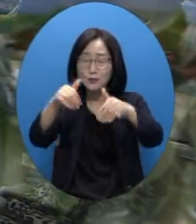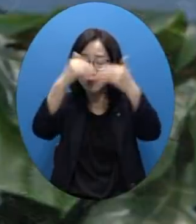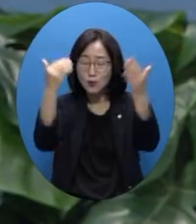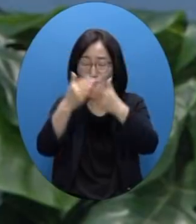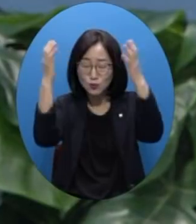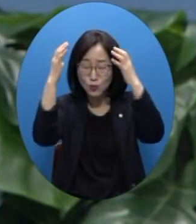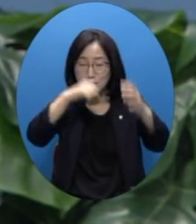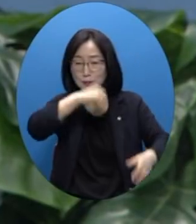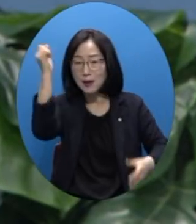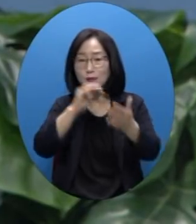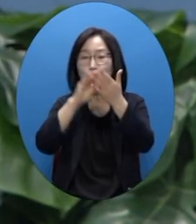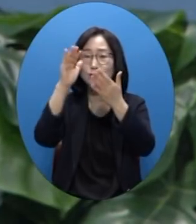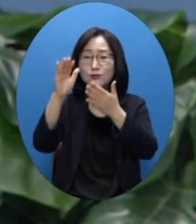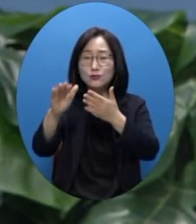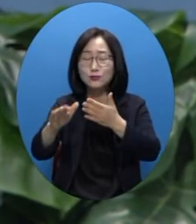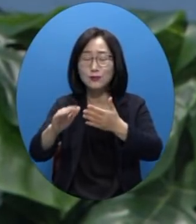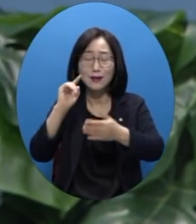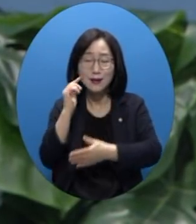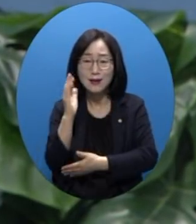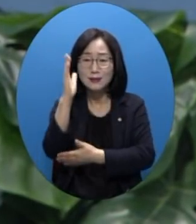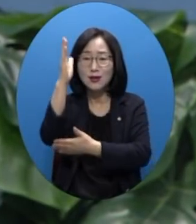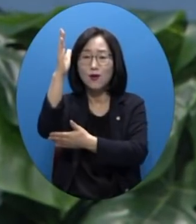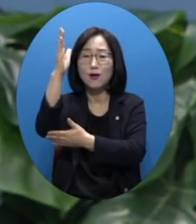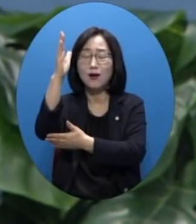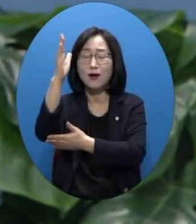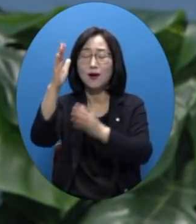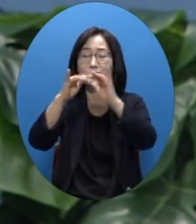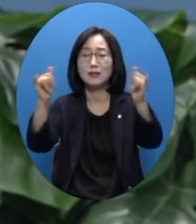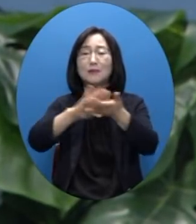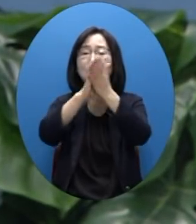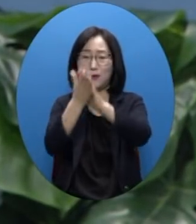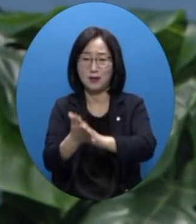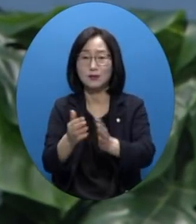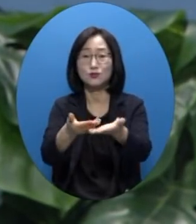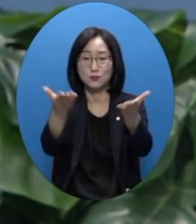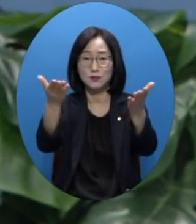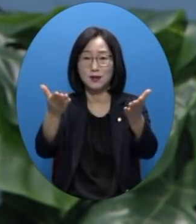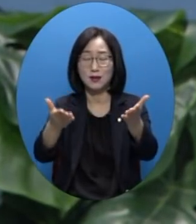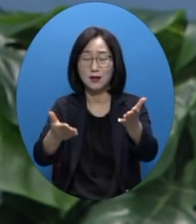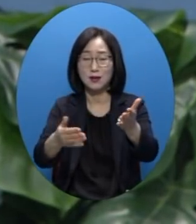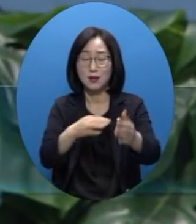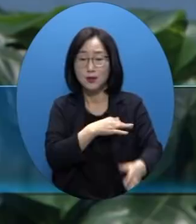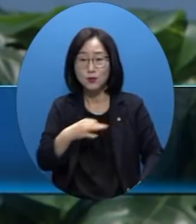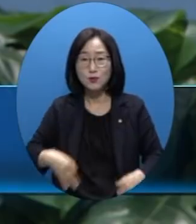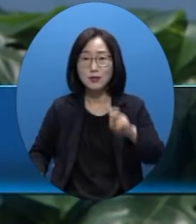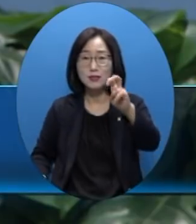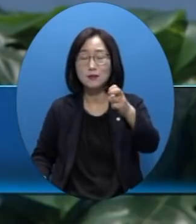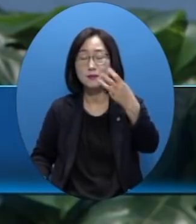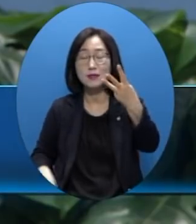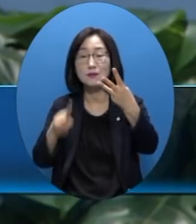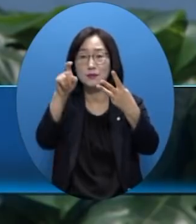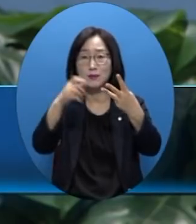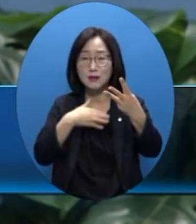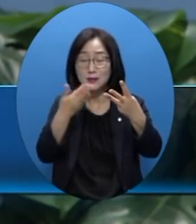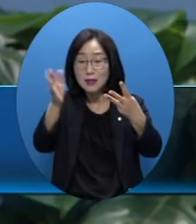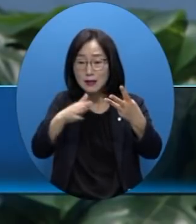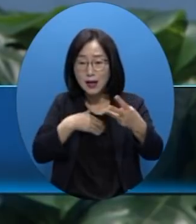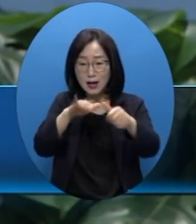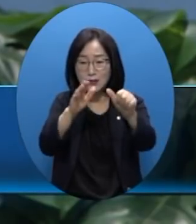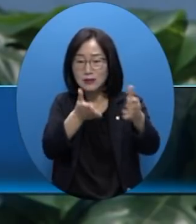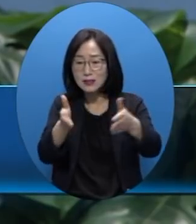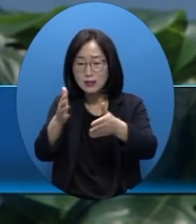고난을 통과하고 난 다음 우리를 영광스러운 존재로 변화시켜 주시는 것입니다. 욥기 23장 10절입니다. 그러나 내가 가는 길을 그가